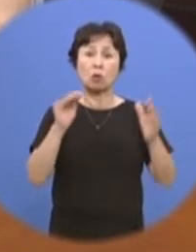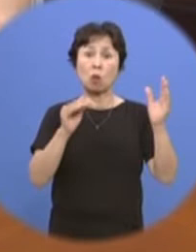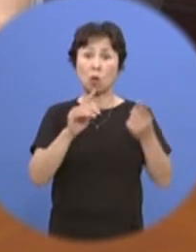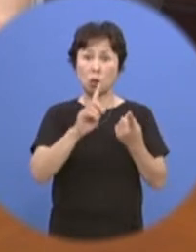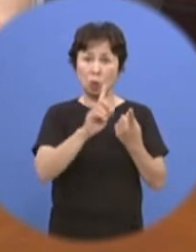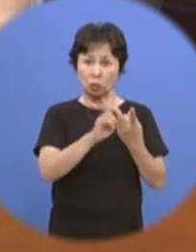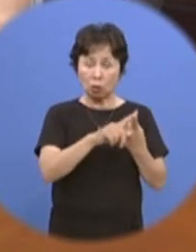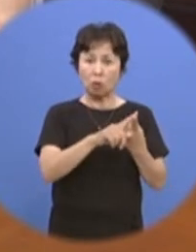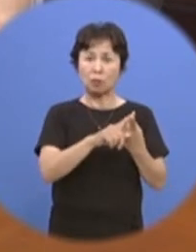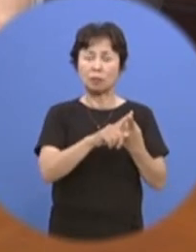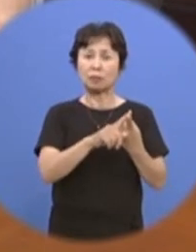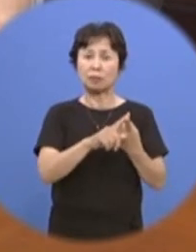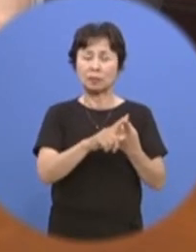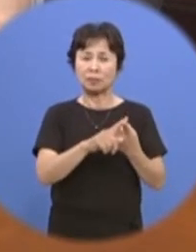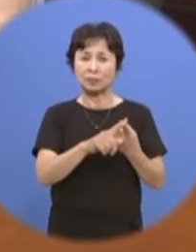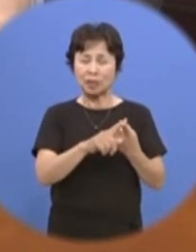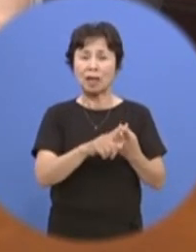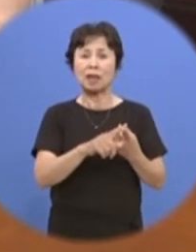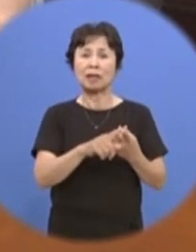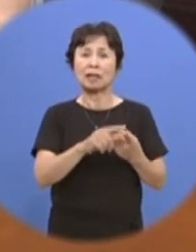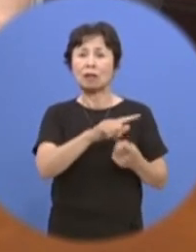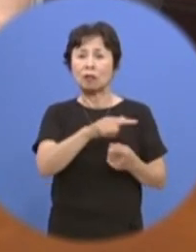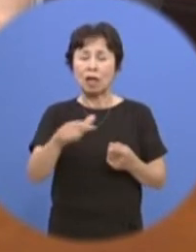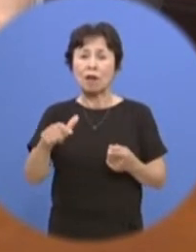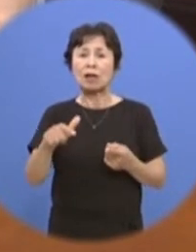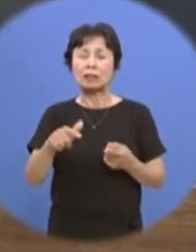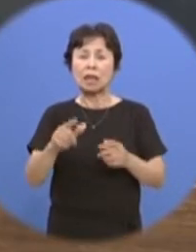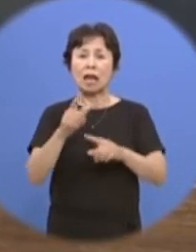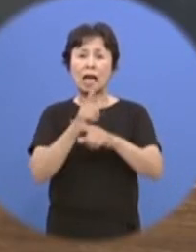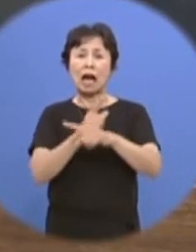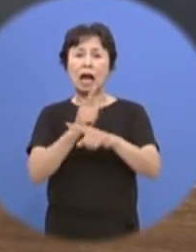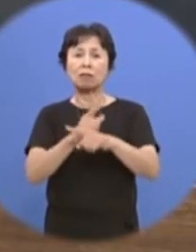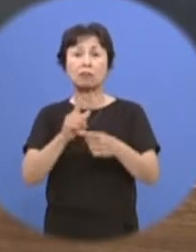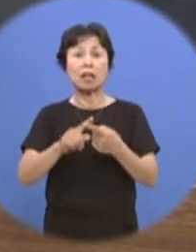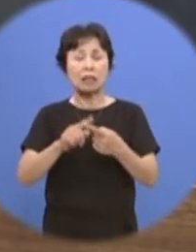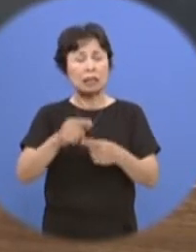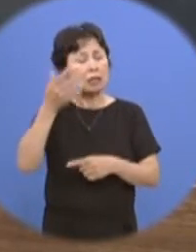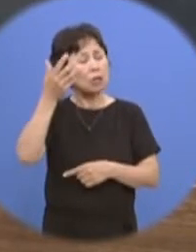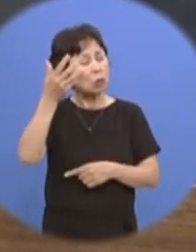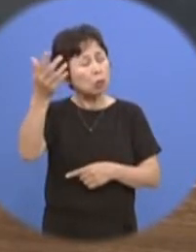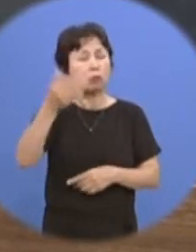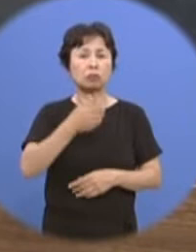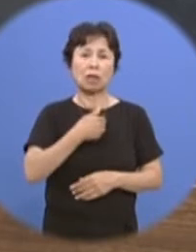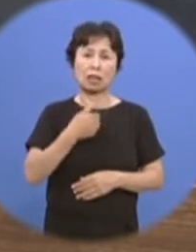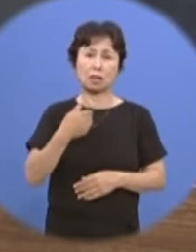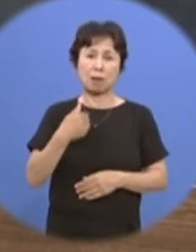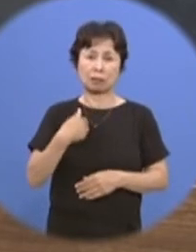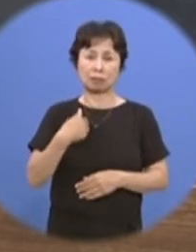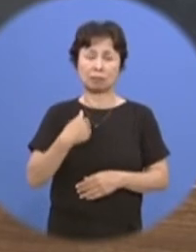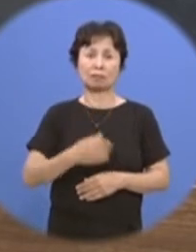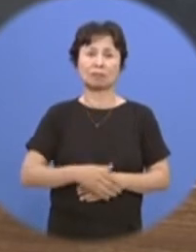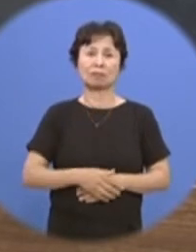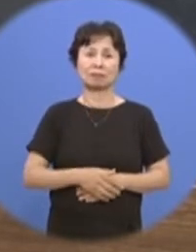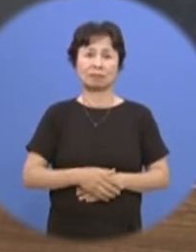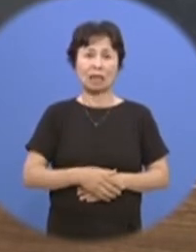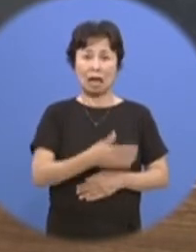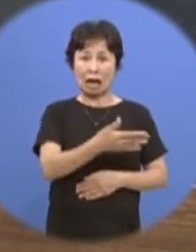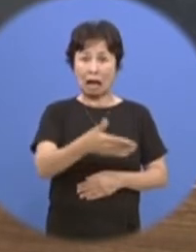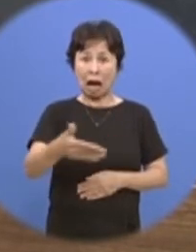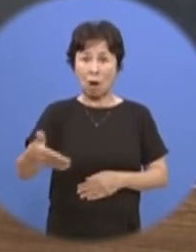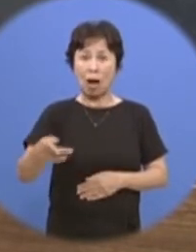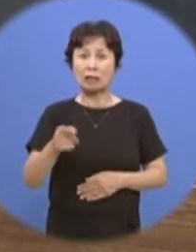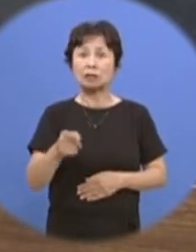の基準とでピタッと合わせると非常に科学的な予測ができるんです、 はい、 それから川、これも危ないんです